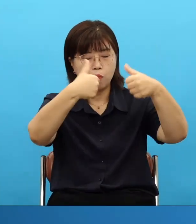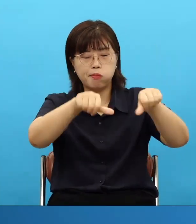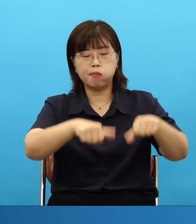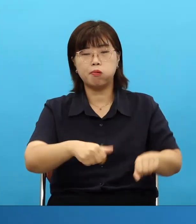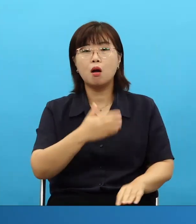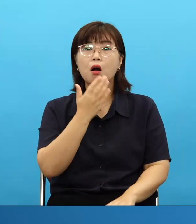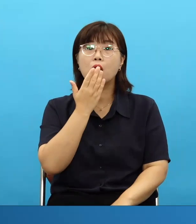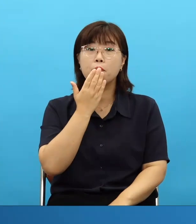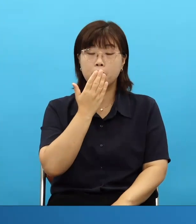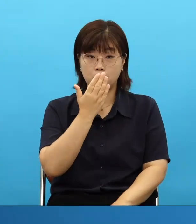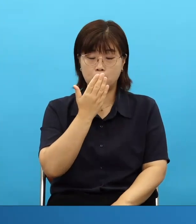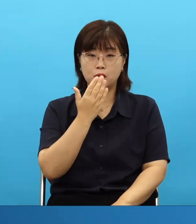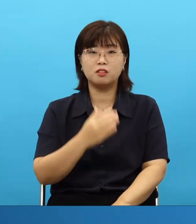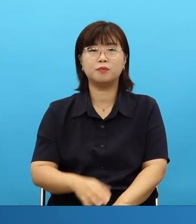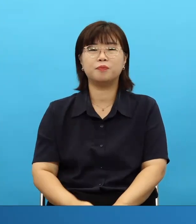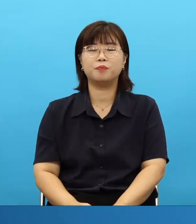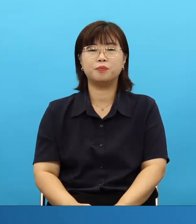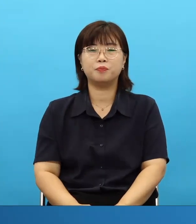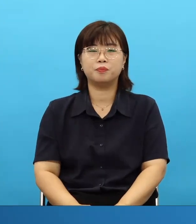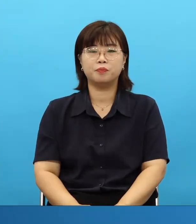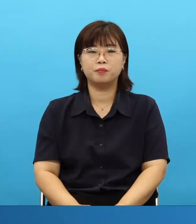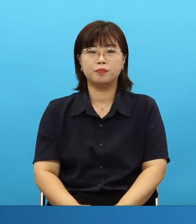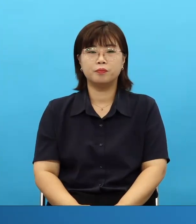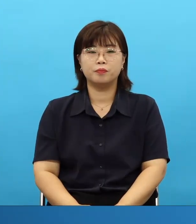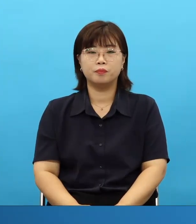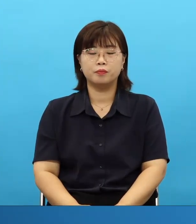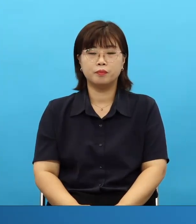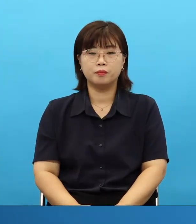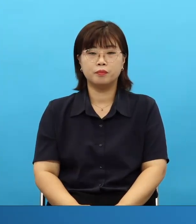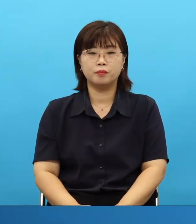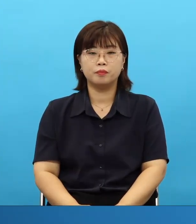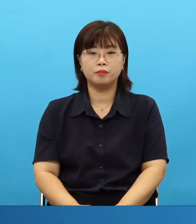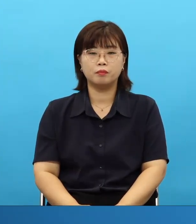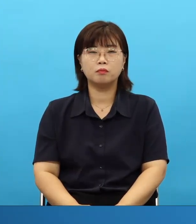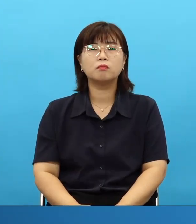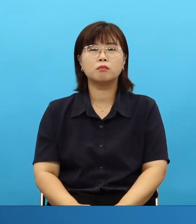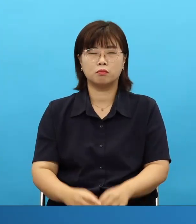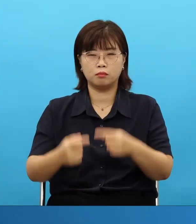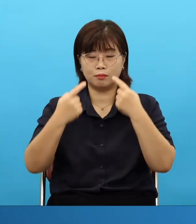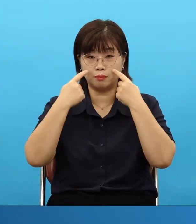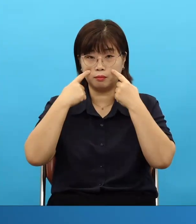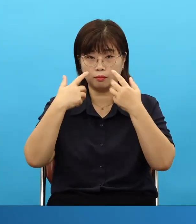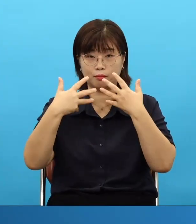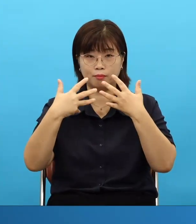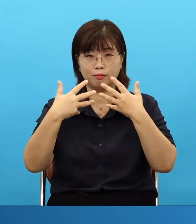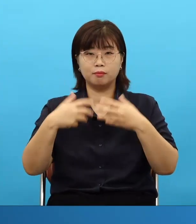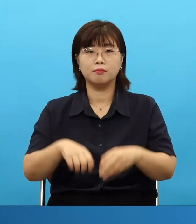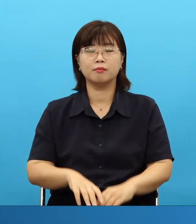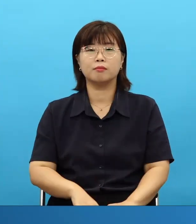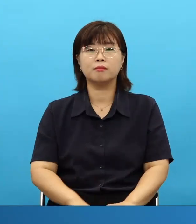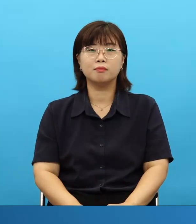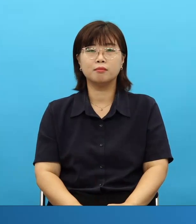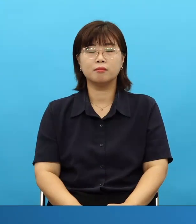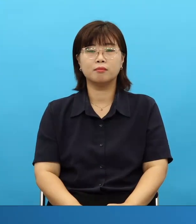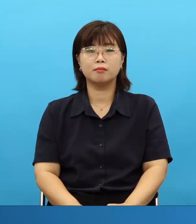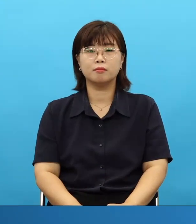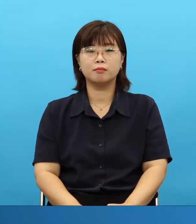works of God's kingdom are being established, and that's why the forces of darkness crumble down. 반드시 그렇게 됩니다. Surely that is what will happen.